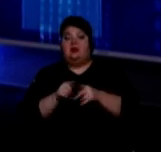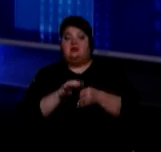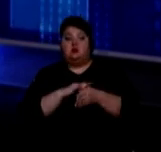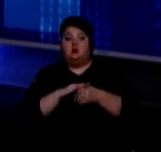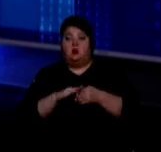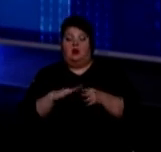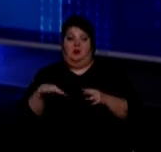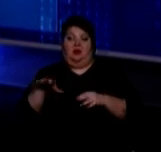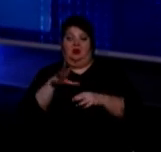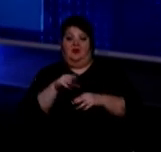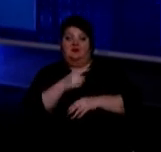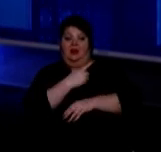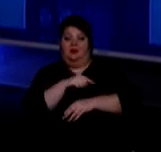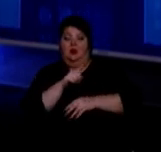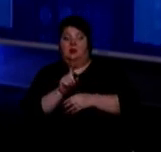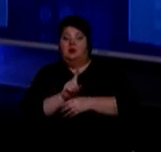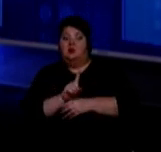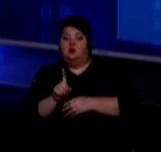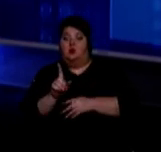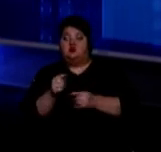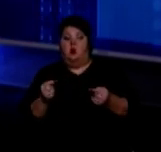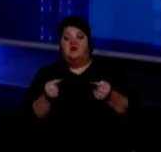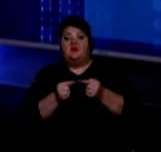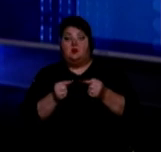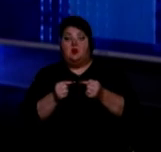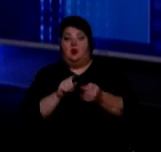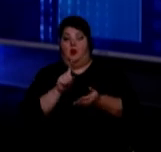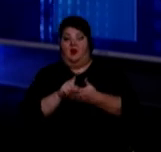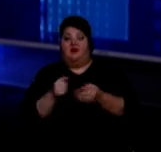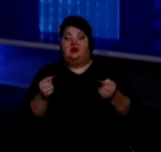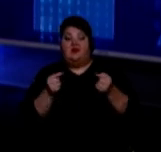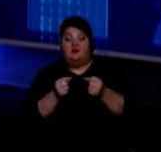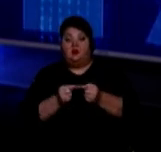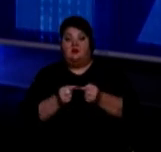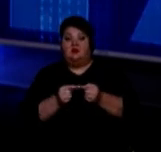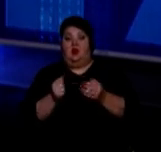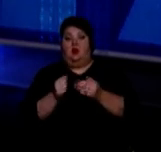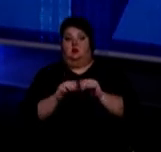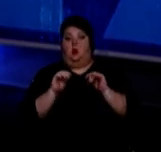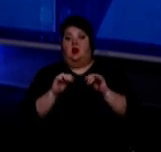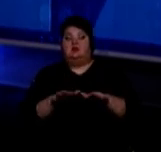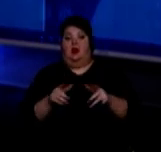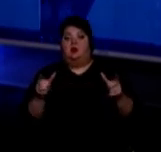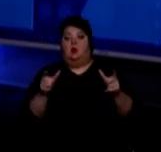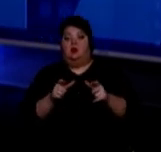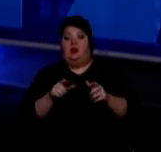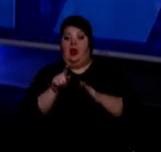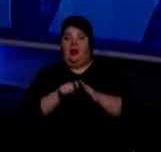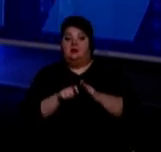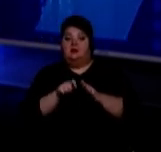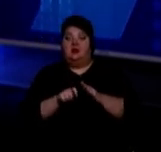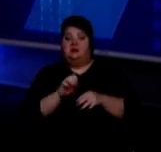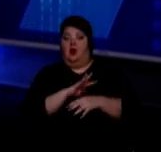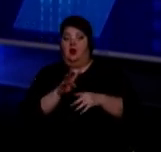всіх санепіднорм, що повинні відповідати до заходів карантину. Тест на коронавірус потрібно